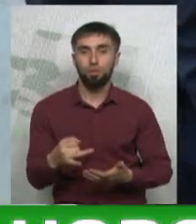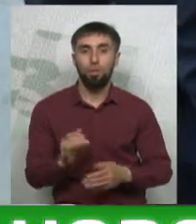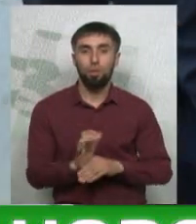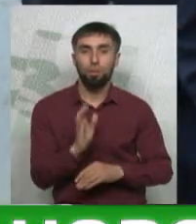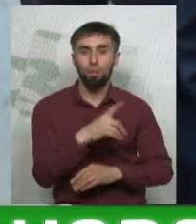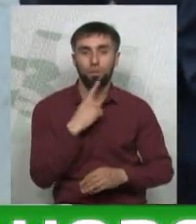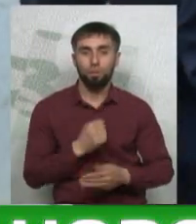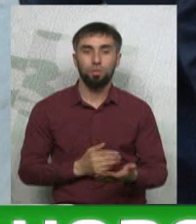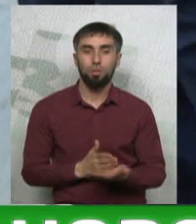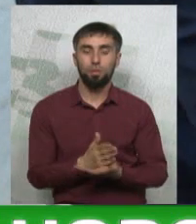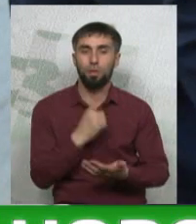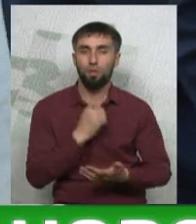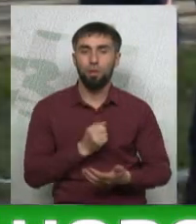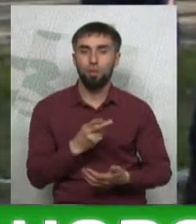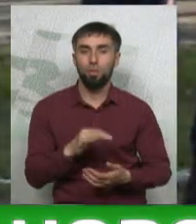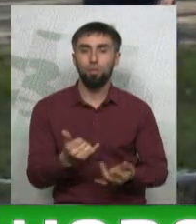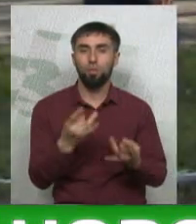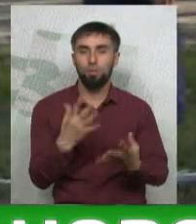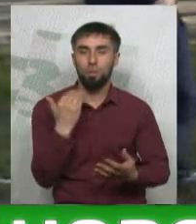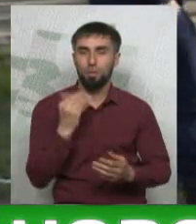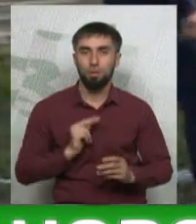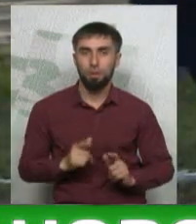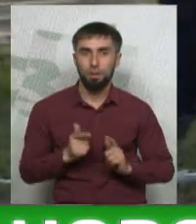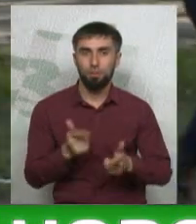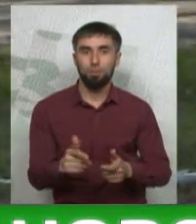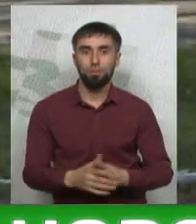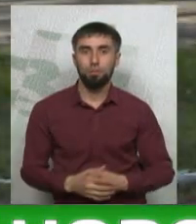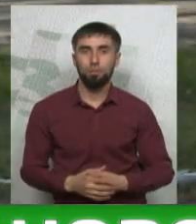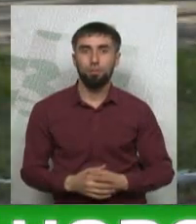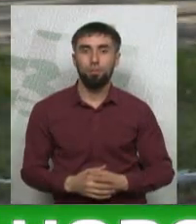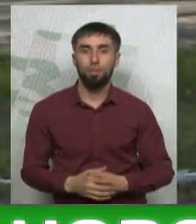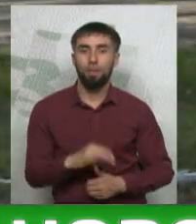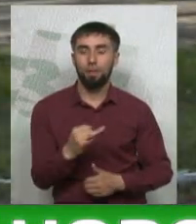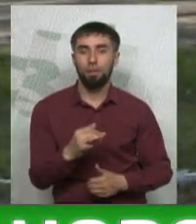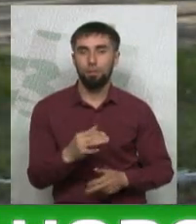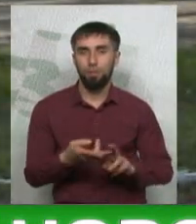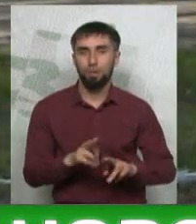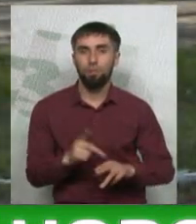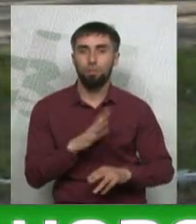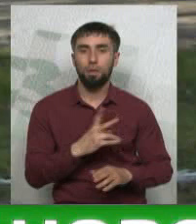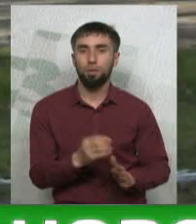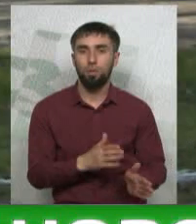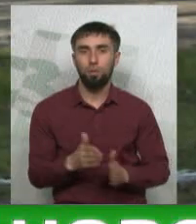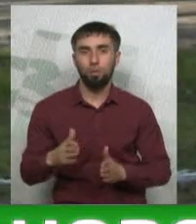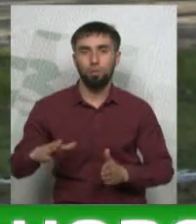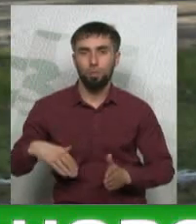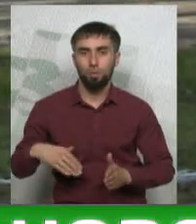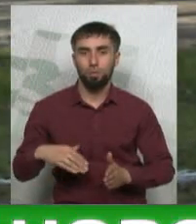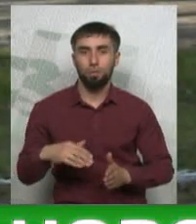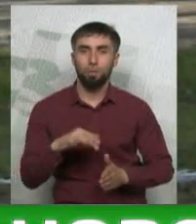отправляюсь служить. С военным билетом сейчас проще устроиться на работу. Вот, собственно, поэтому, чтобы не откладывать на потом